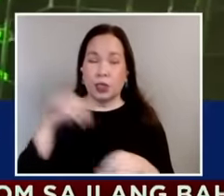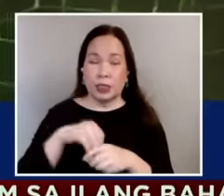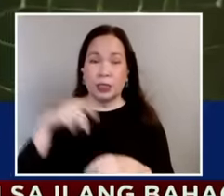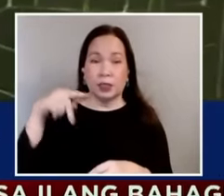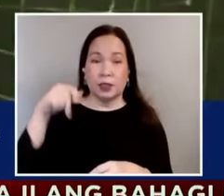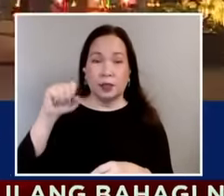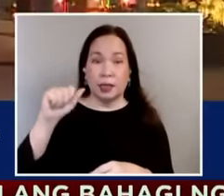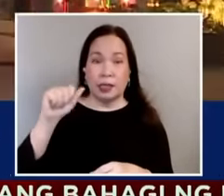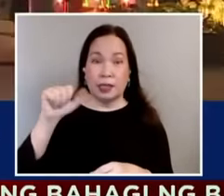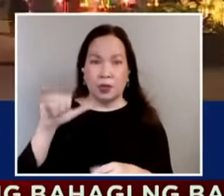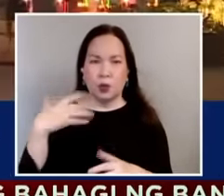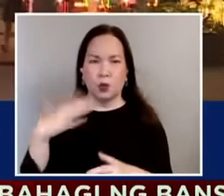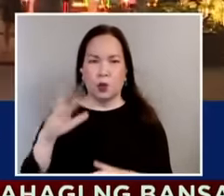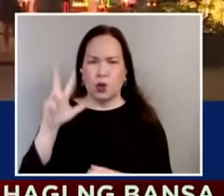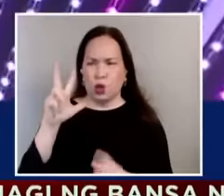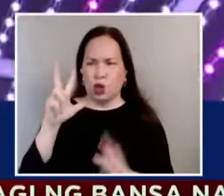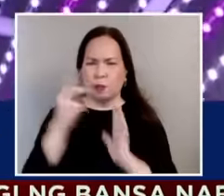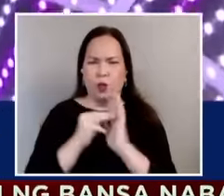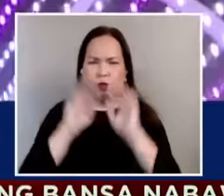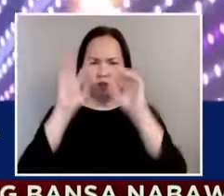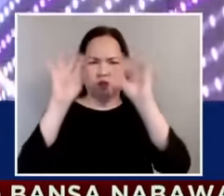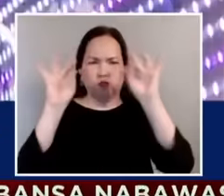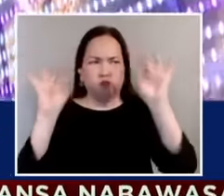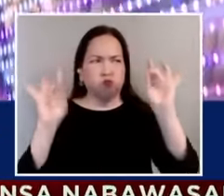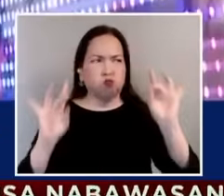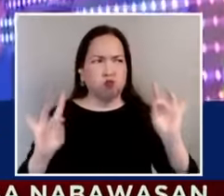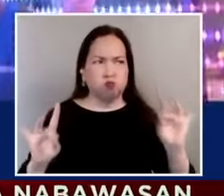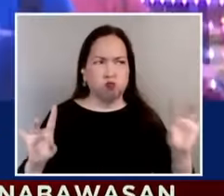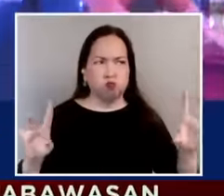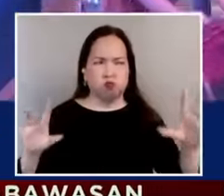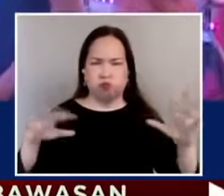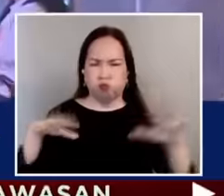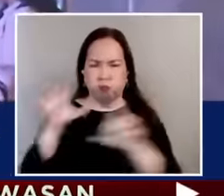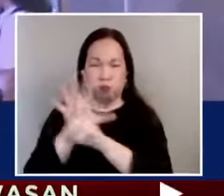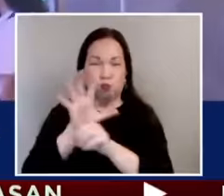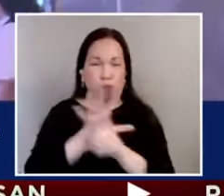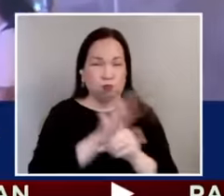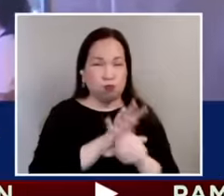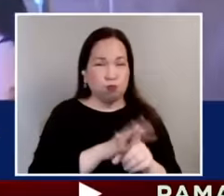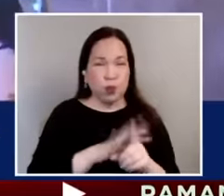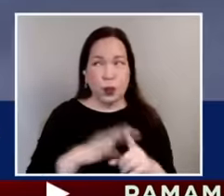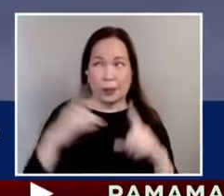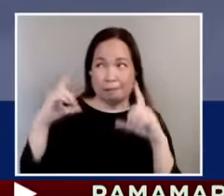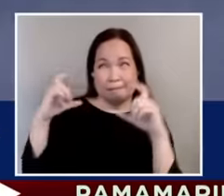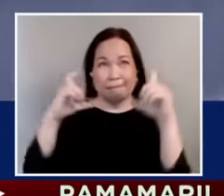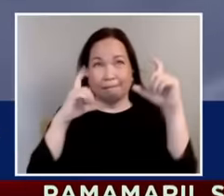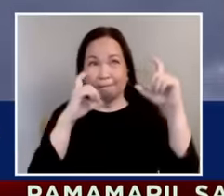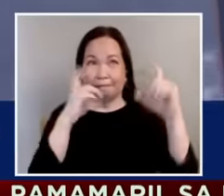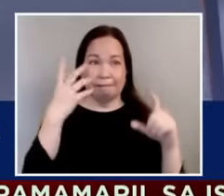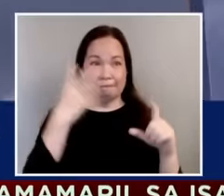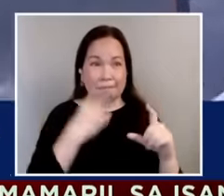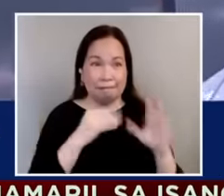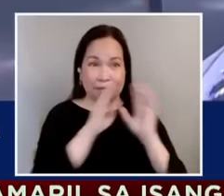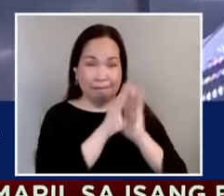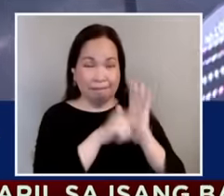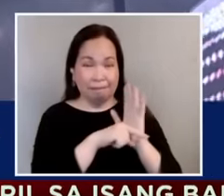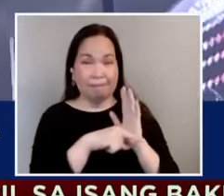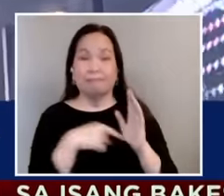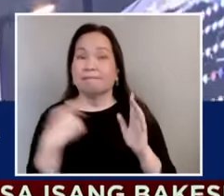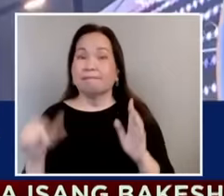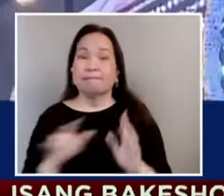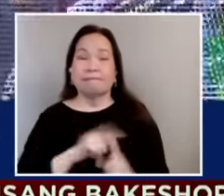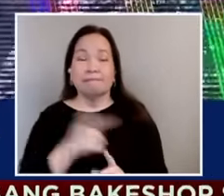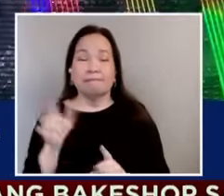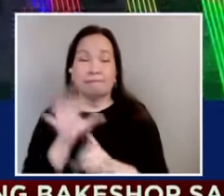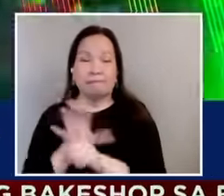3 milyong ilaw ang ginamit sa Tunnel of Lights na patok sa mga naghahanap ng picture-perfect background. Atraksyon din ang giant